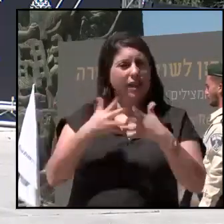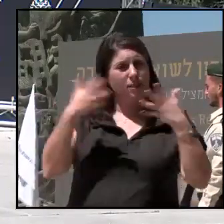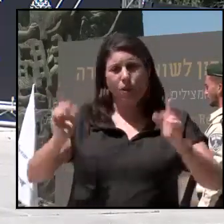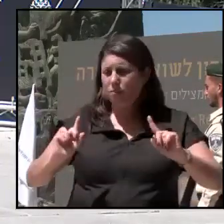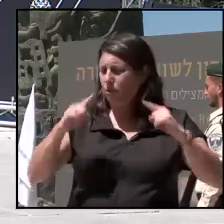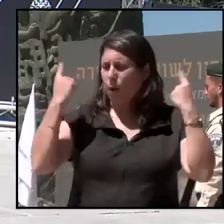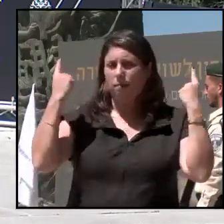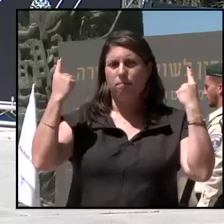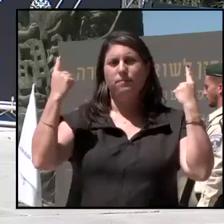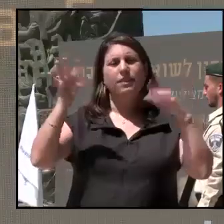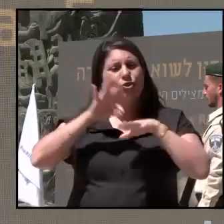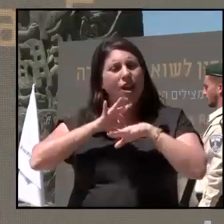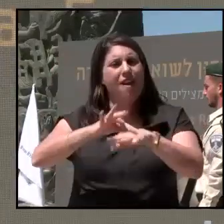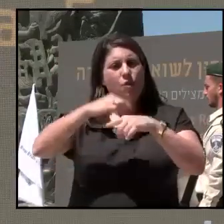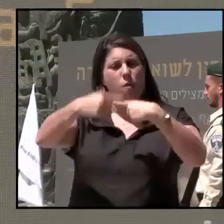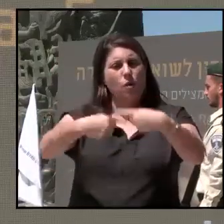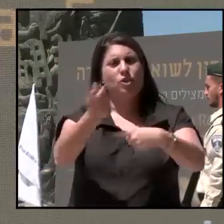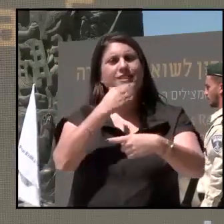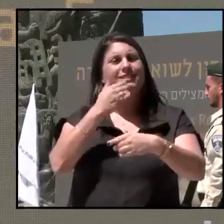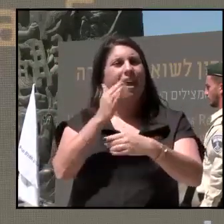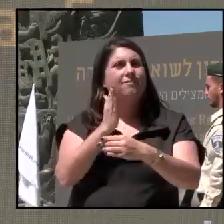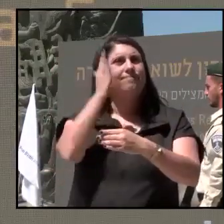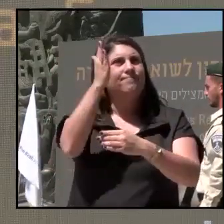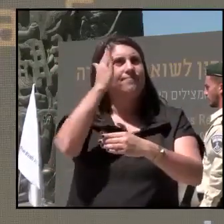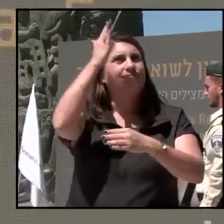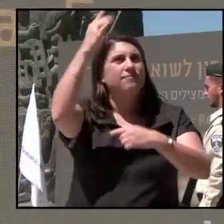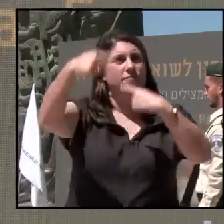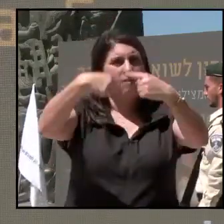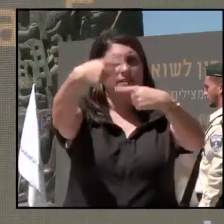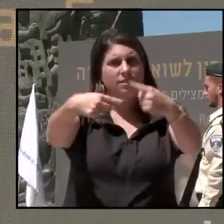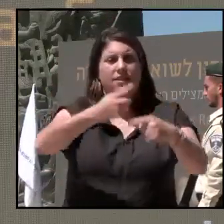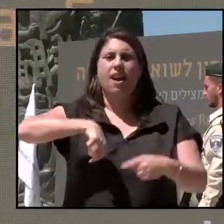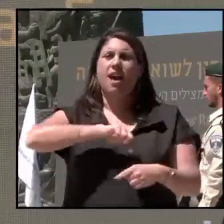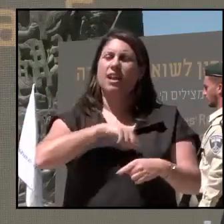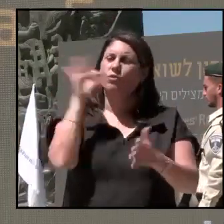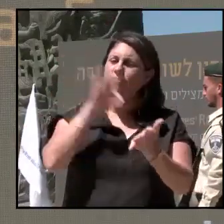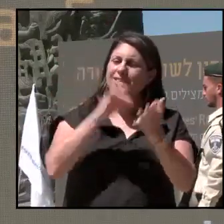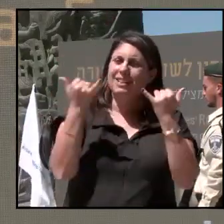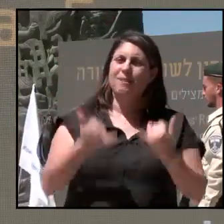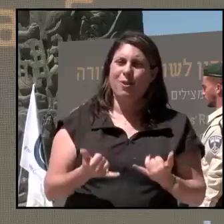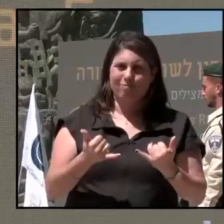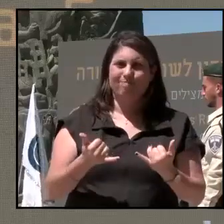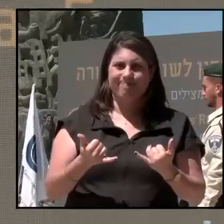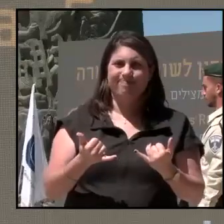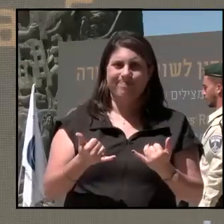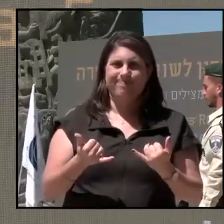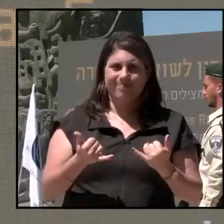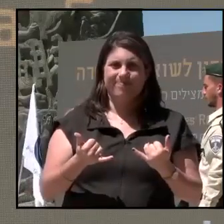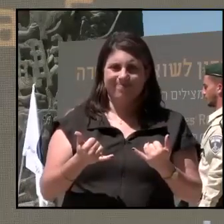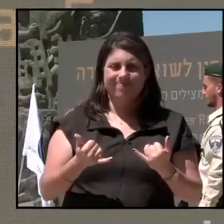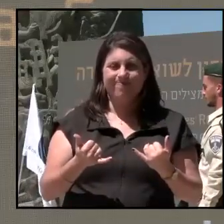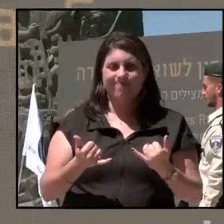קורים שילוו את מורשת ישראל עוד שנים רבות. אנו מציינים היום